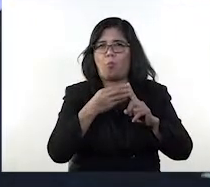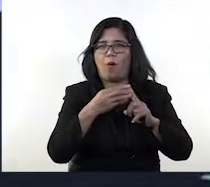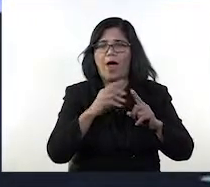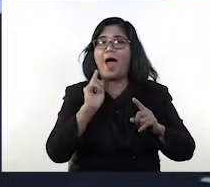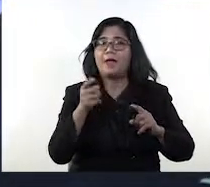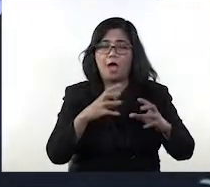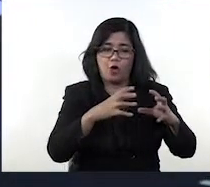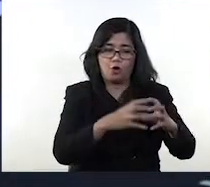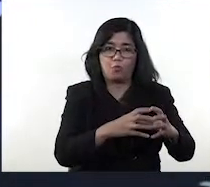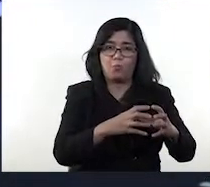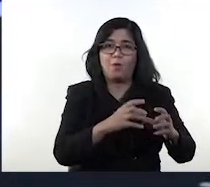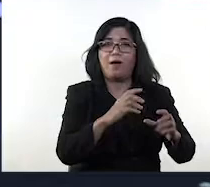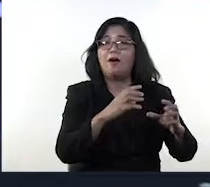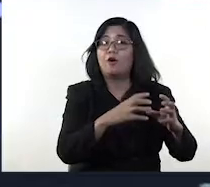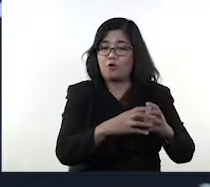grupnya